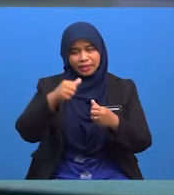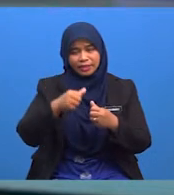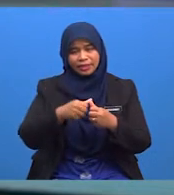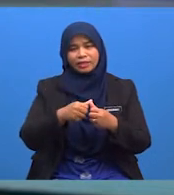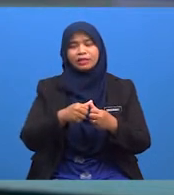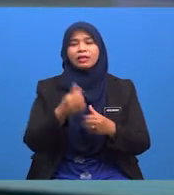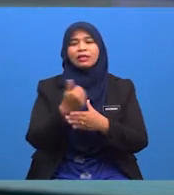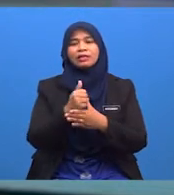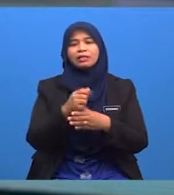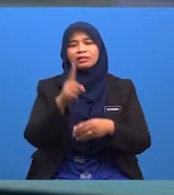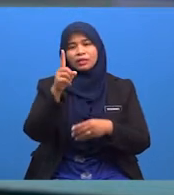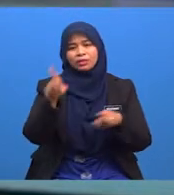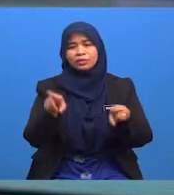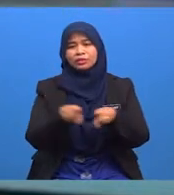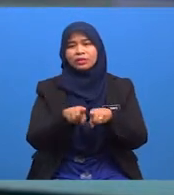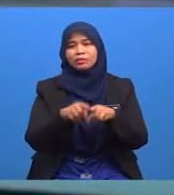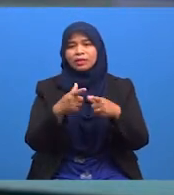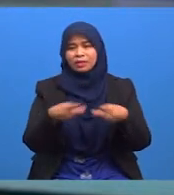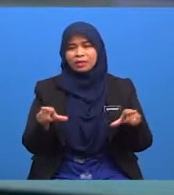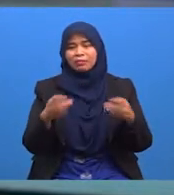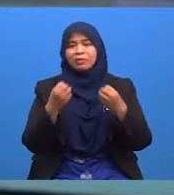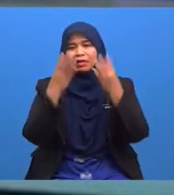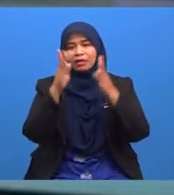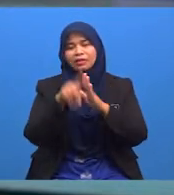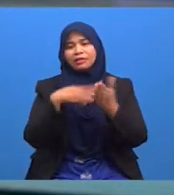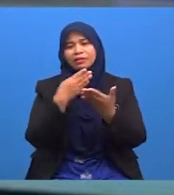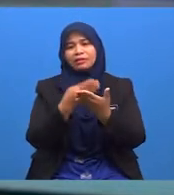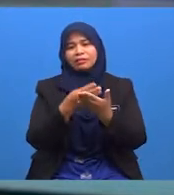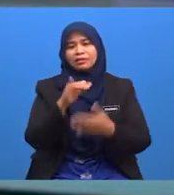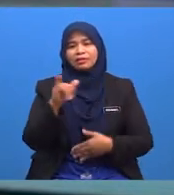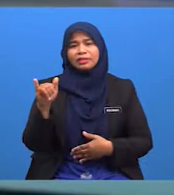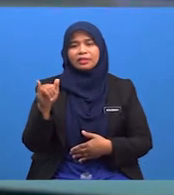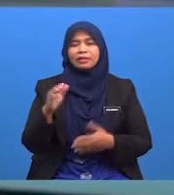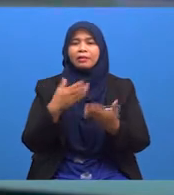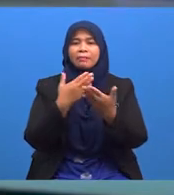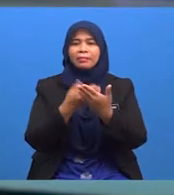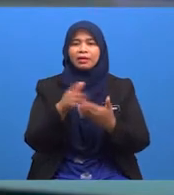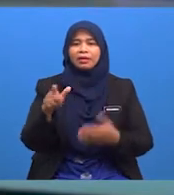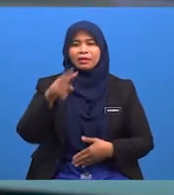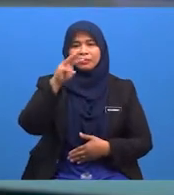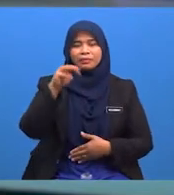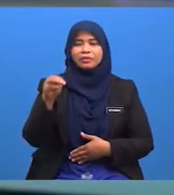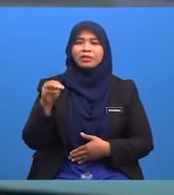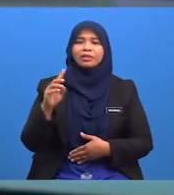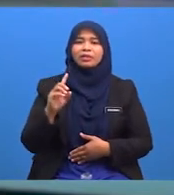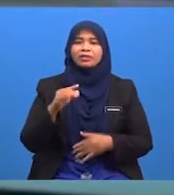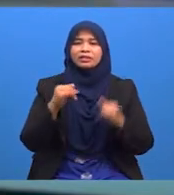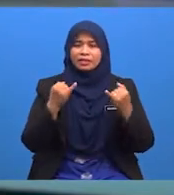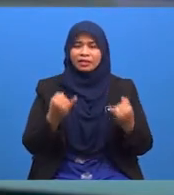mengingati antara satu sama lain. Banyak kebaikannya. Baiklah murid-murid,